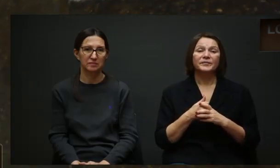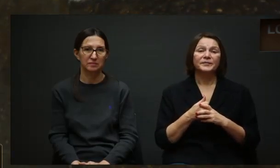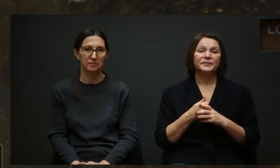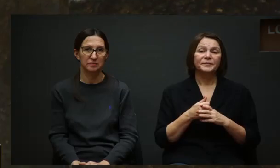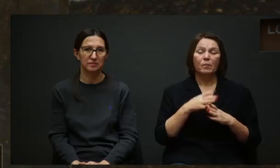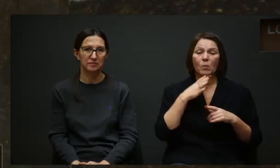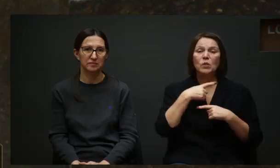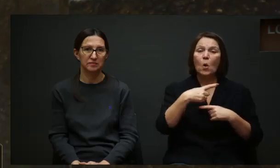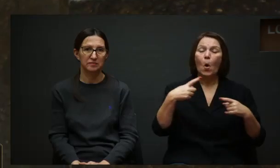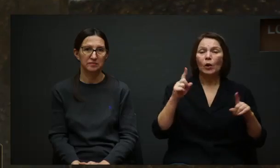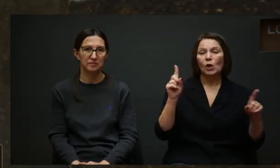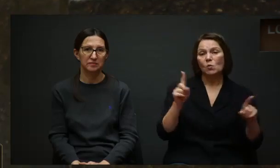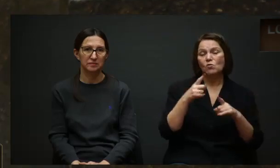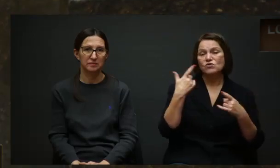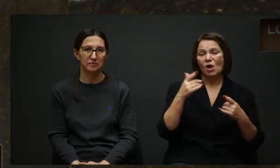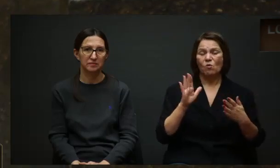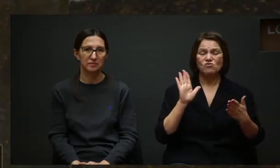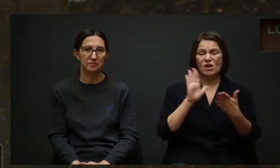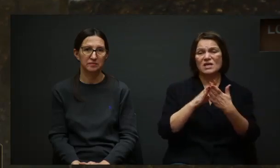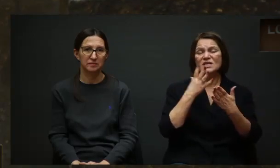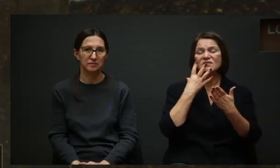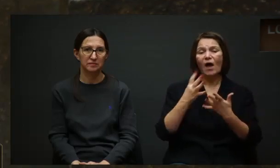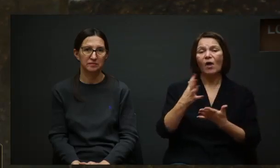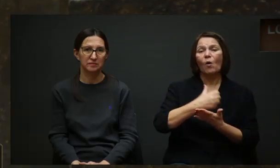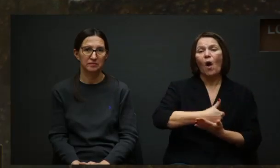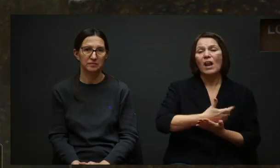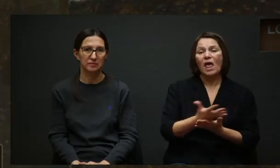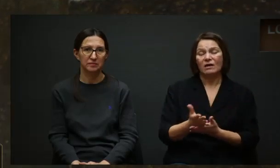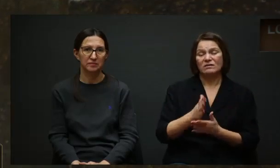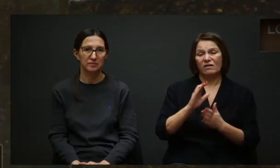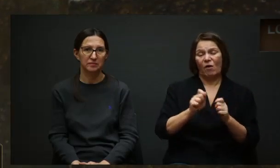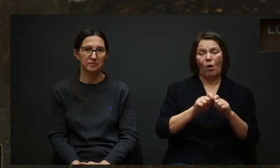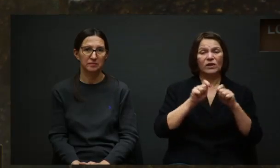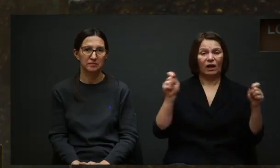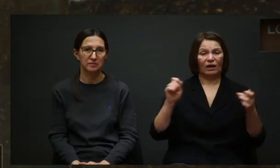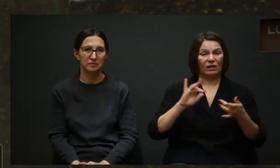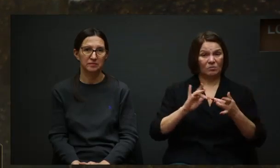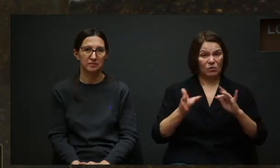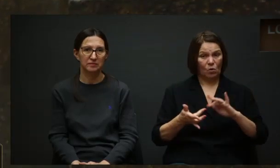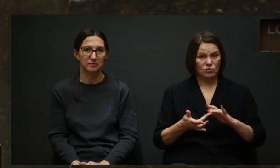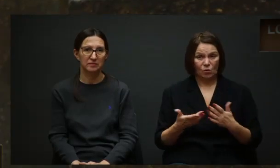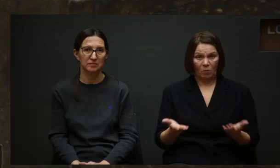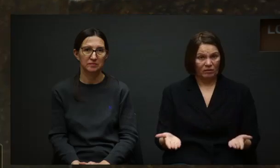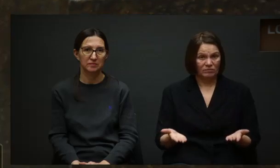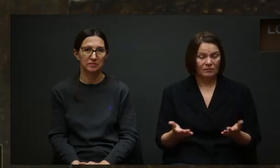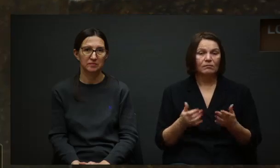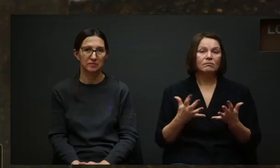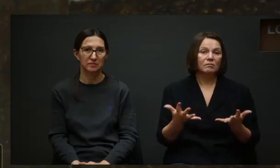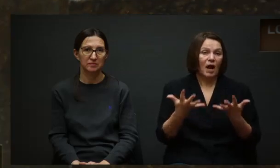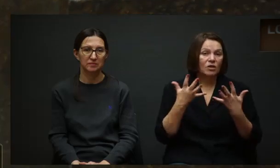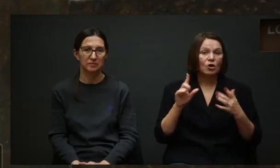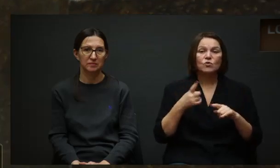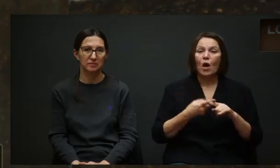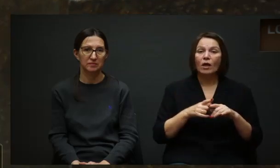многие музеи выложили полностью свои коллекции в открытом доступе, значит, это понятно, что это не музей, но